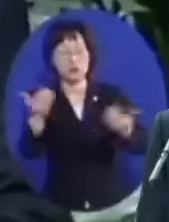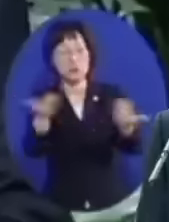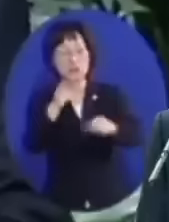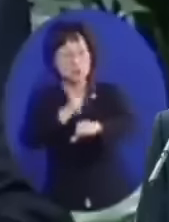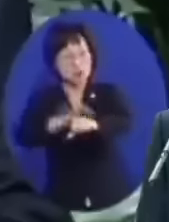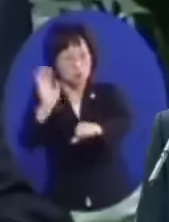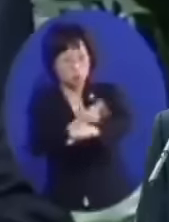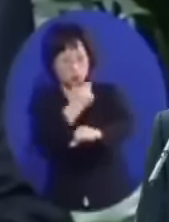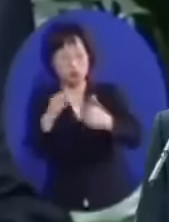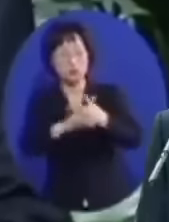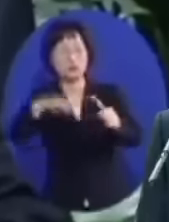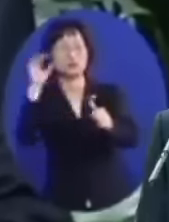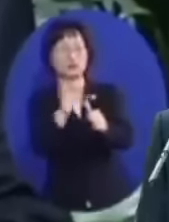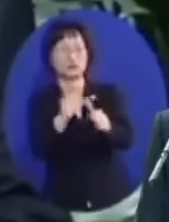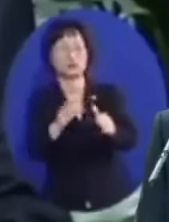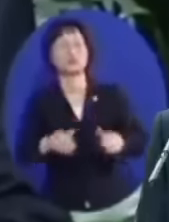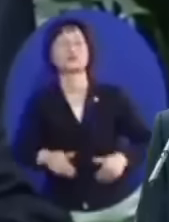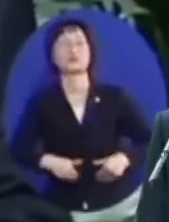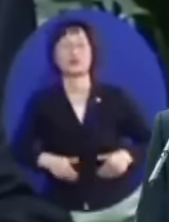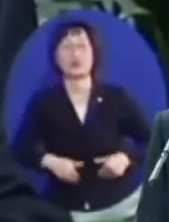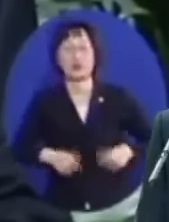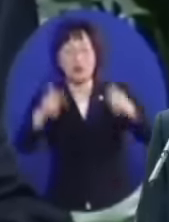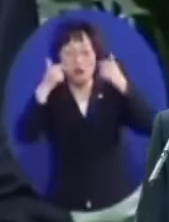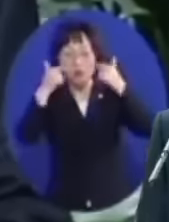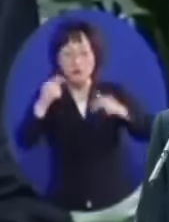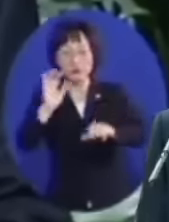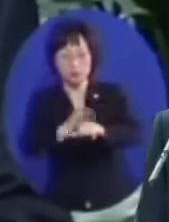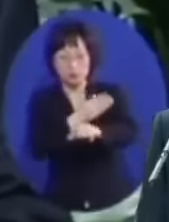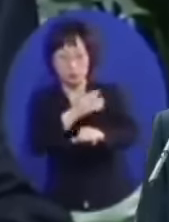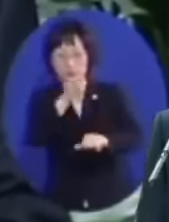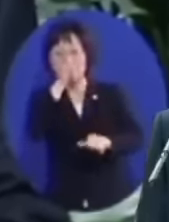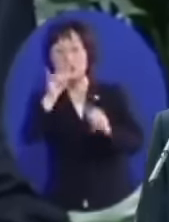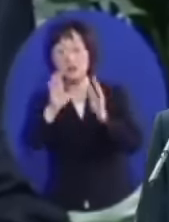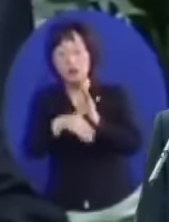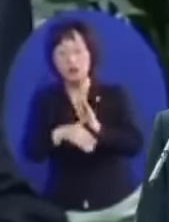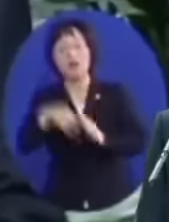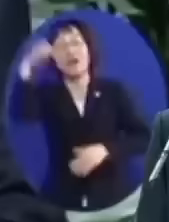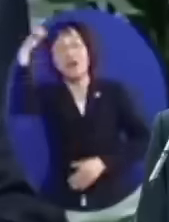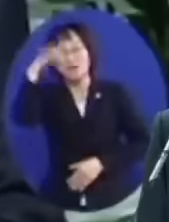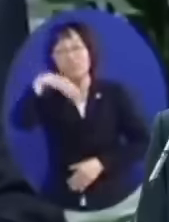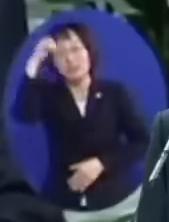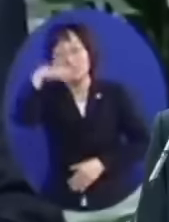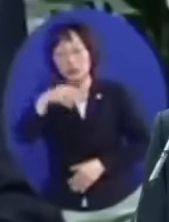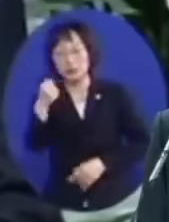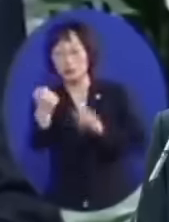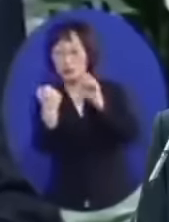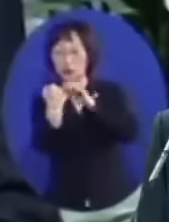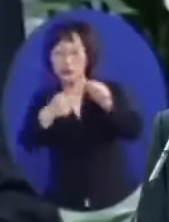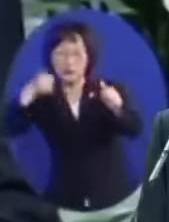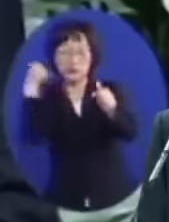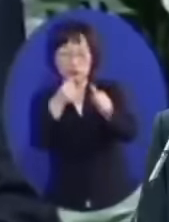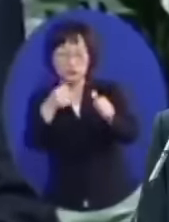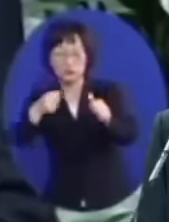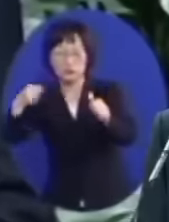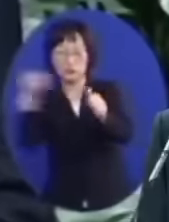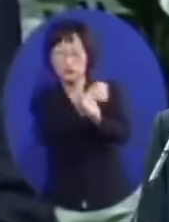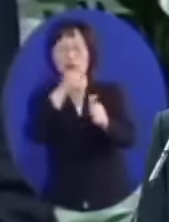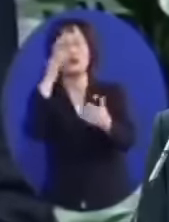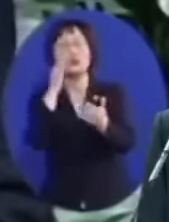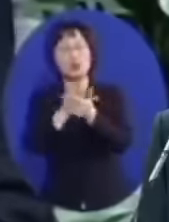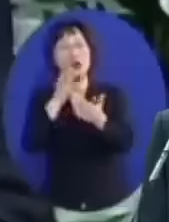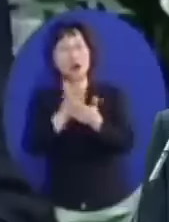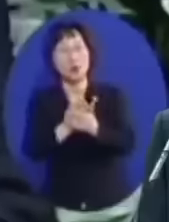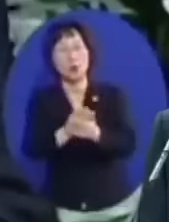때는 징계를 해야 되는 것입니다. 확실히 잘못했을 때는 그냥 주먹으로 때리고 몽둥이로 때리는 것이 아니라